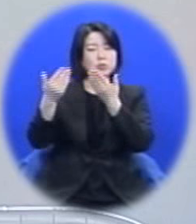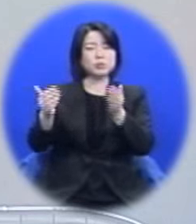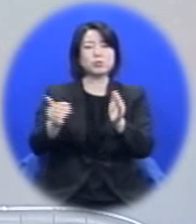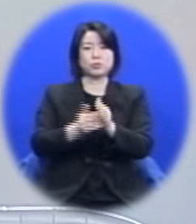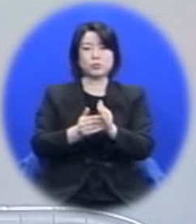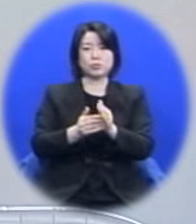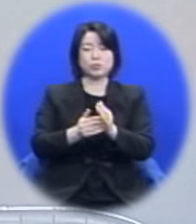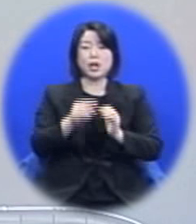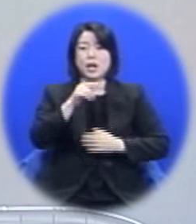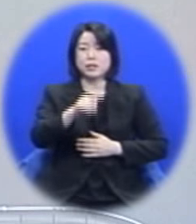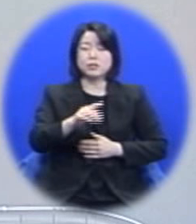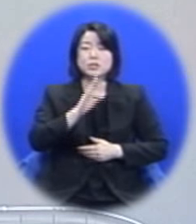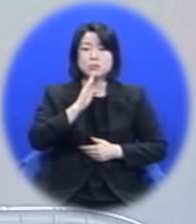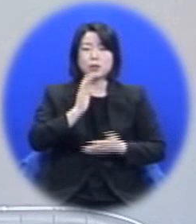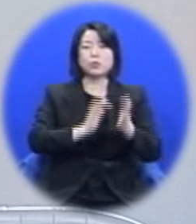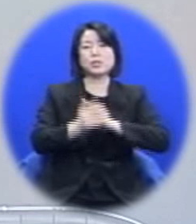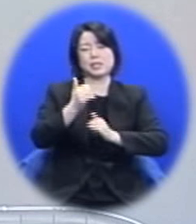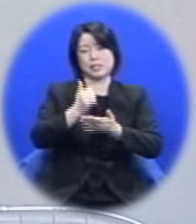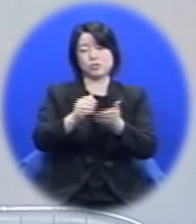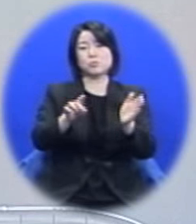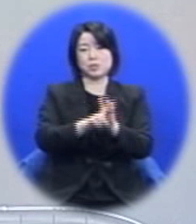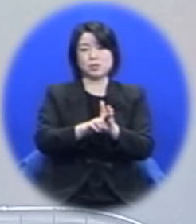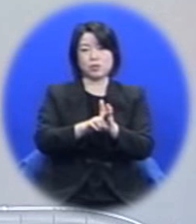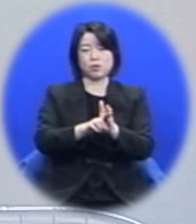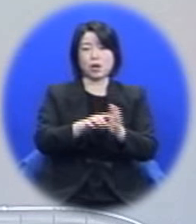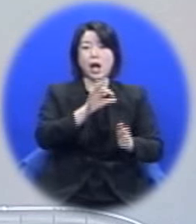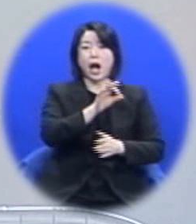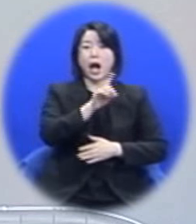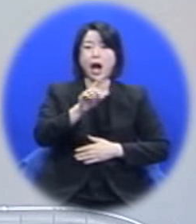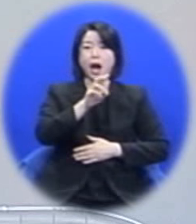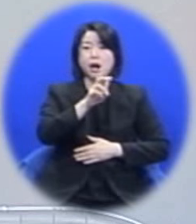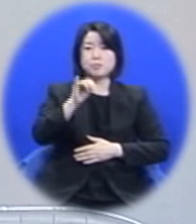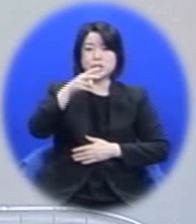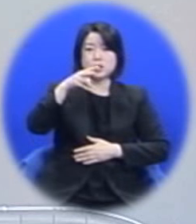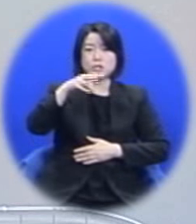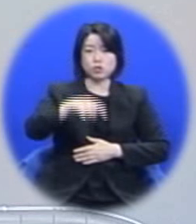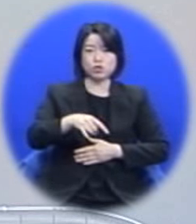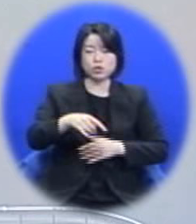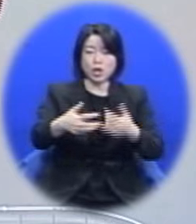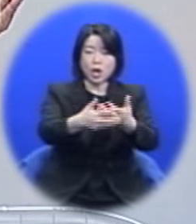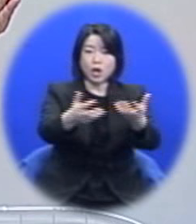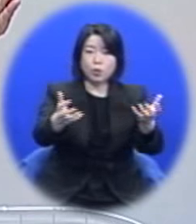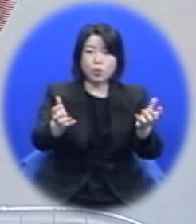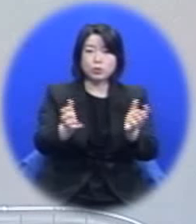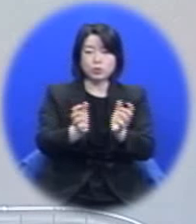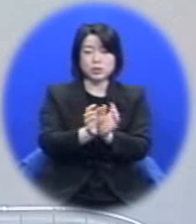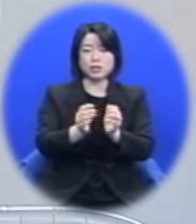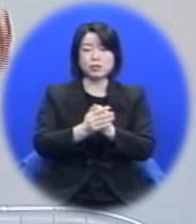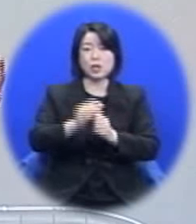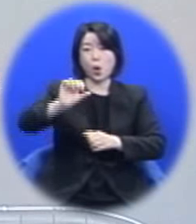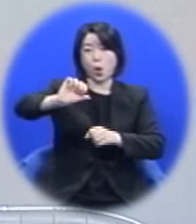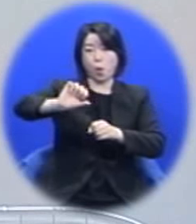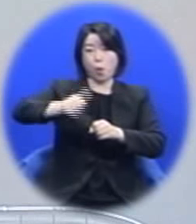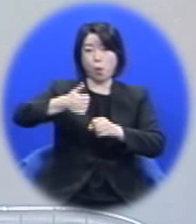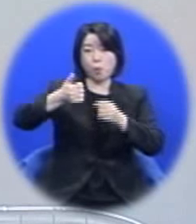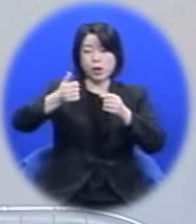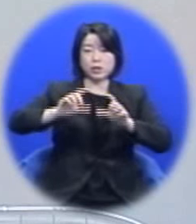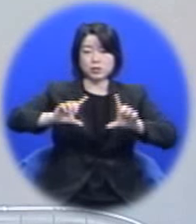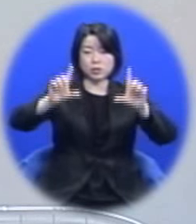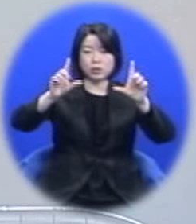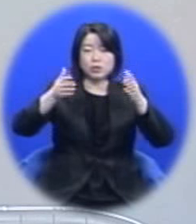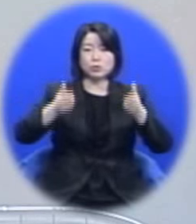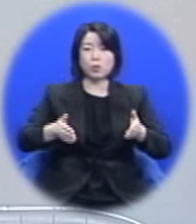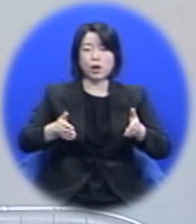그것이 바로 예수 믿는 것이었어요. 아미시 공동체, 미국에 있는 아미시 공동체는 500년 동안 공동체를 이루고